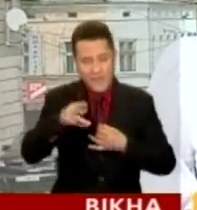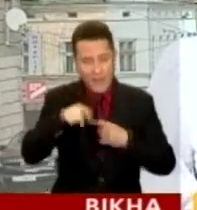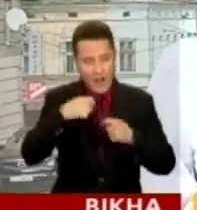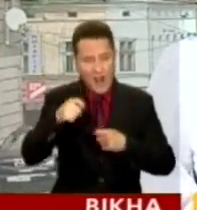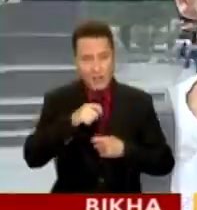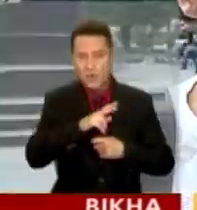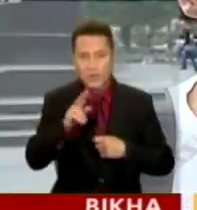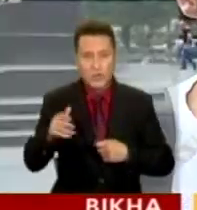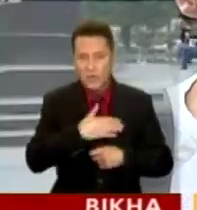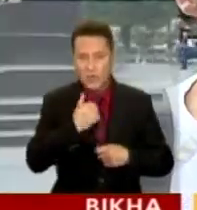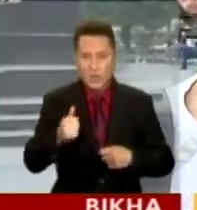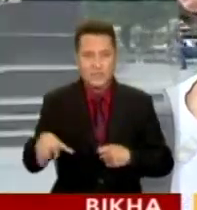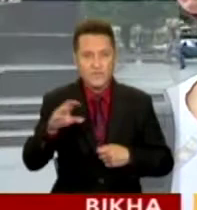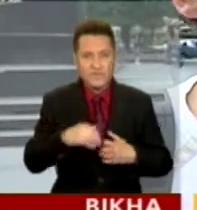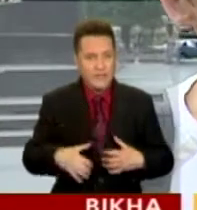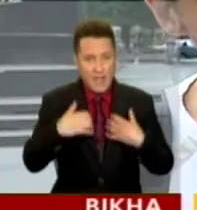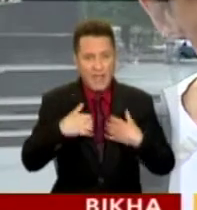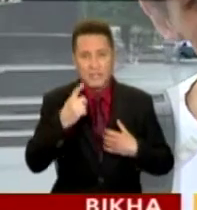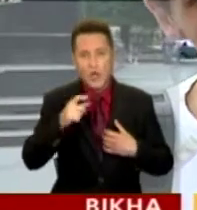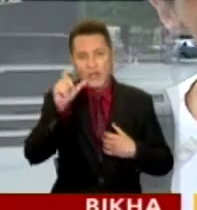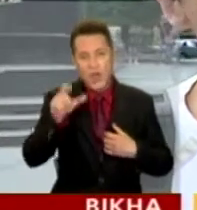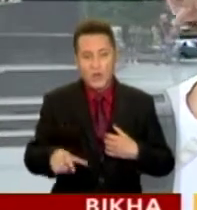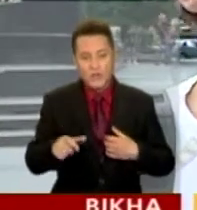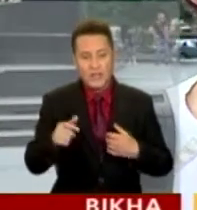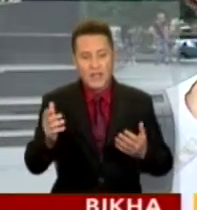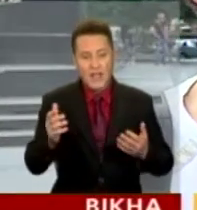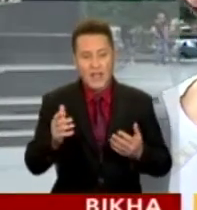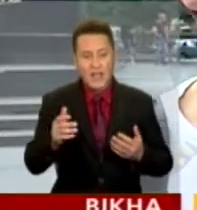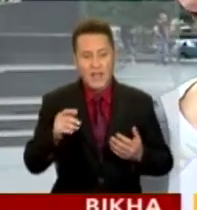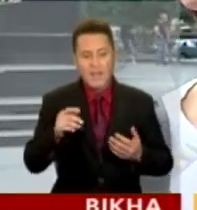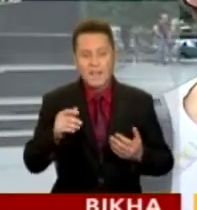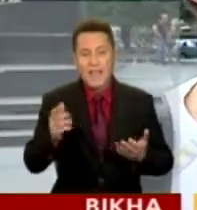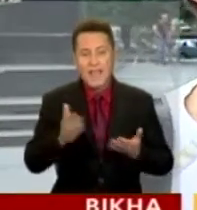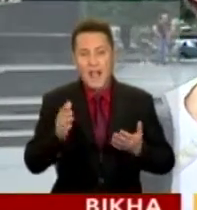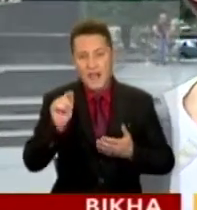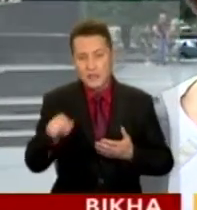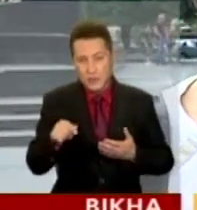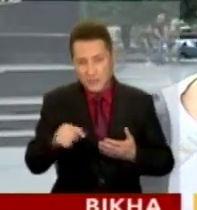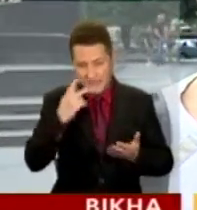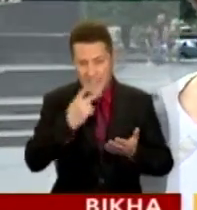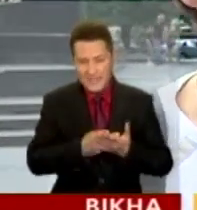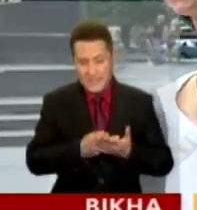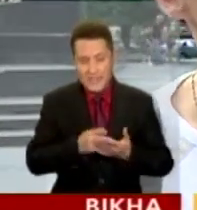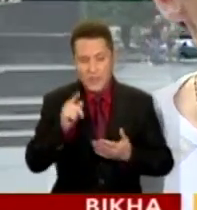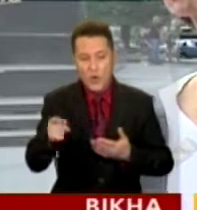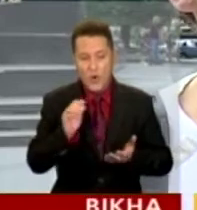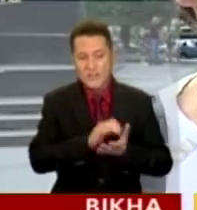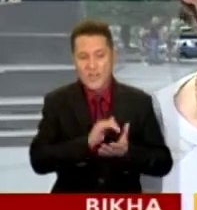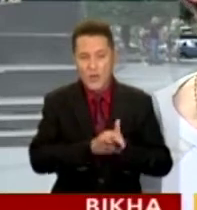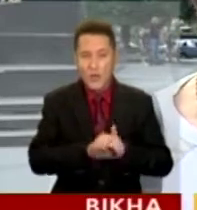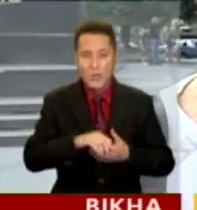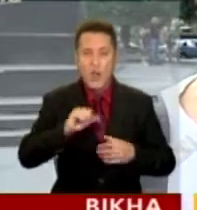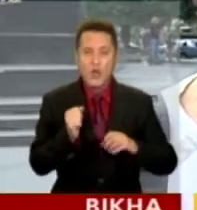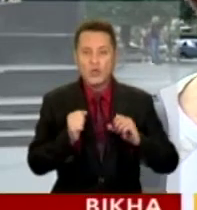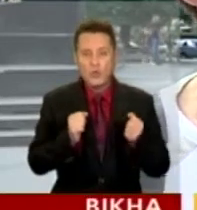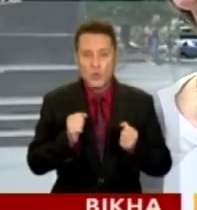Усі бояться. Одна людина, яка тут косвіно засвітилася, його там знайомих чи друзів,